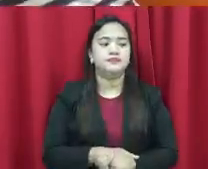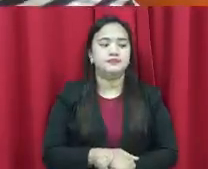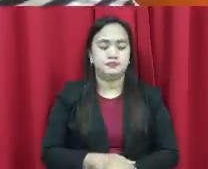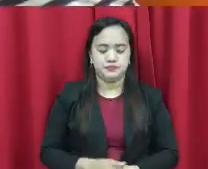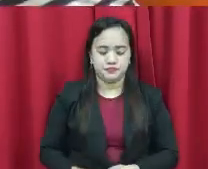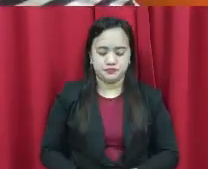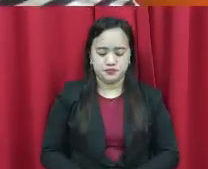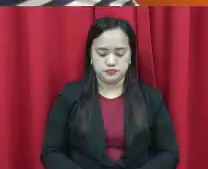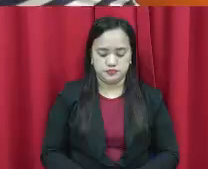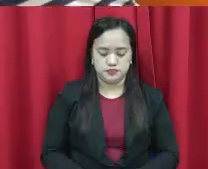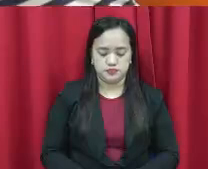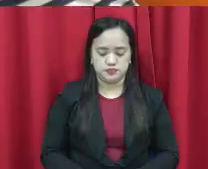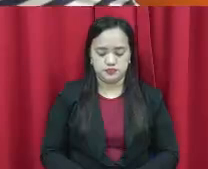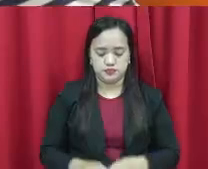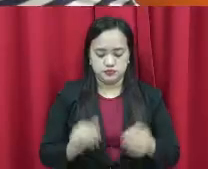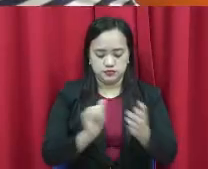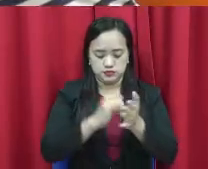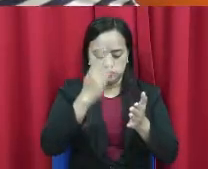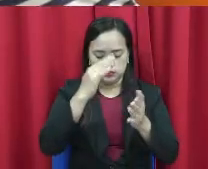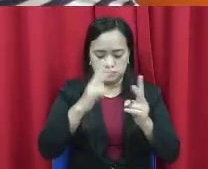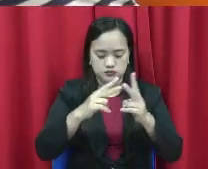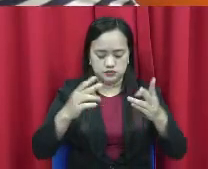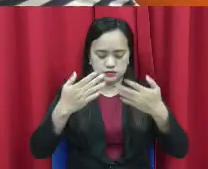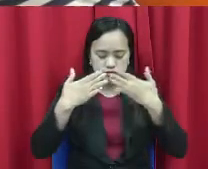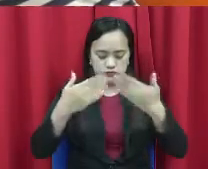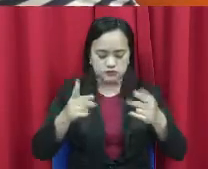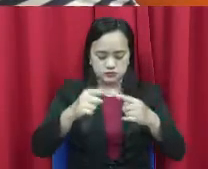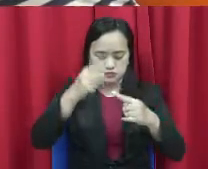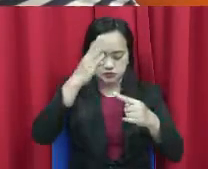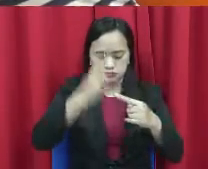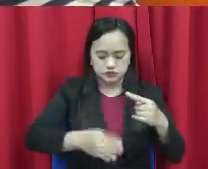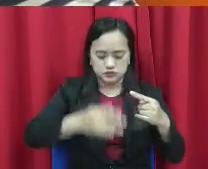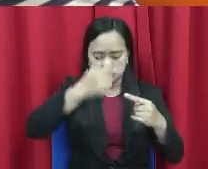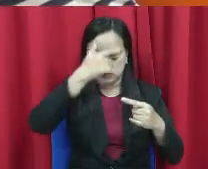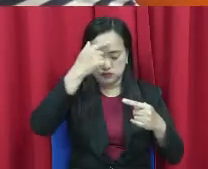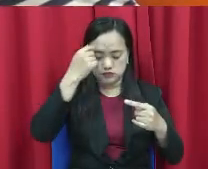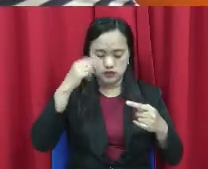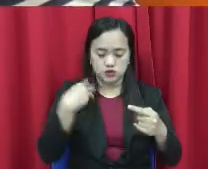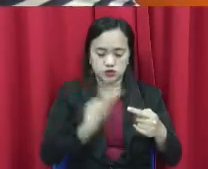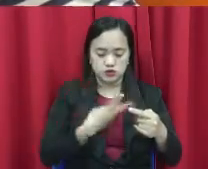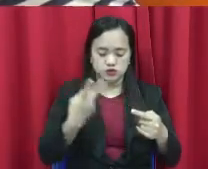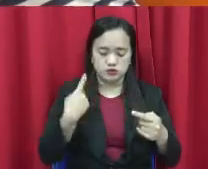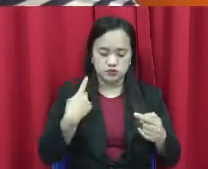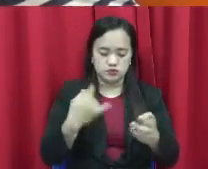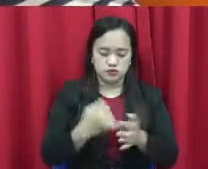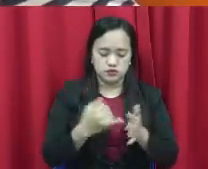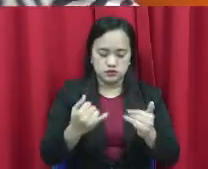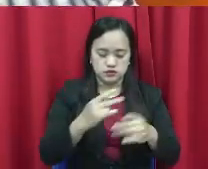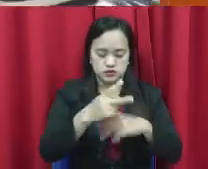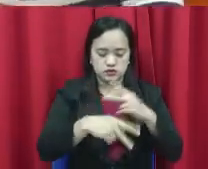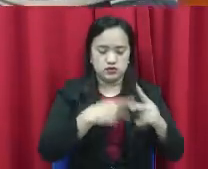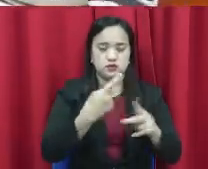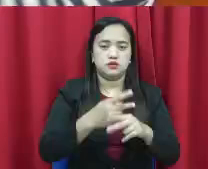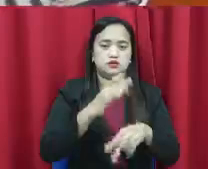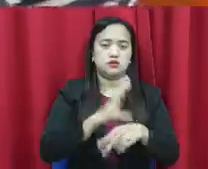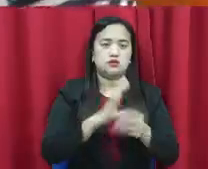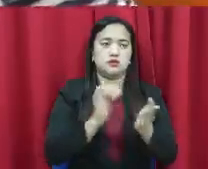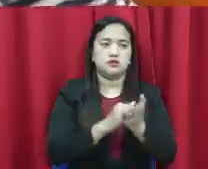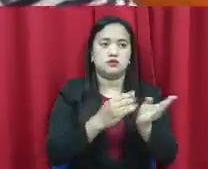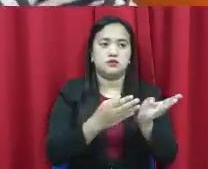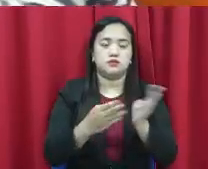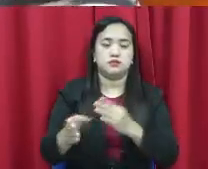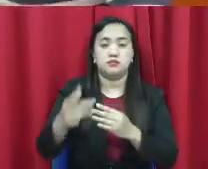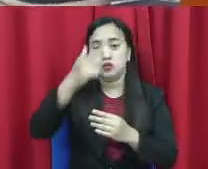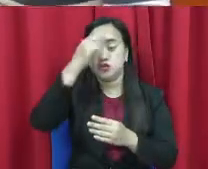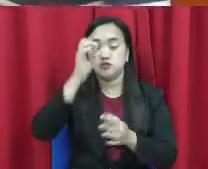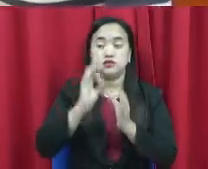do kaya ako personal talagang Nagpapasalamat po ako doun sa Panginoon dahil may gan nito tayong simbahan at Dinala ako dito ng panginoon kasi kung wala